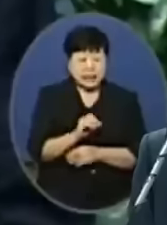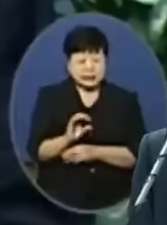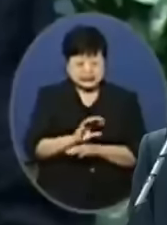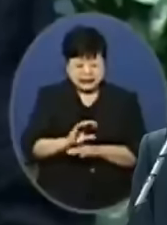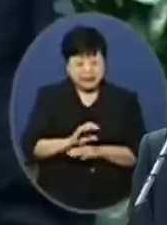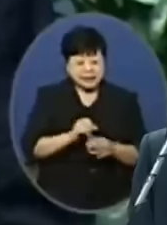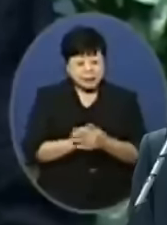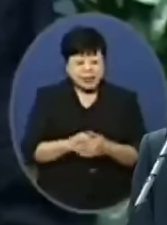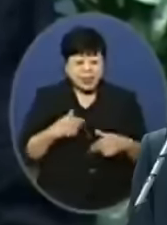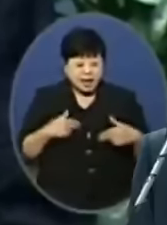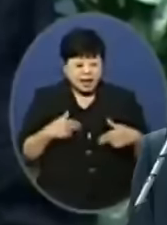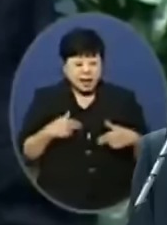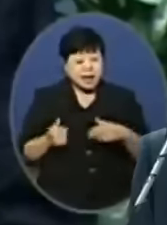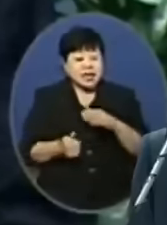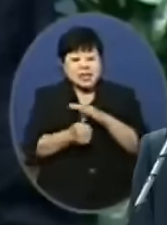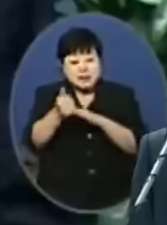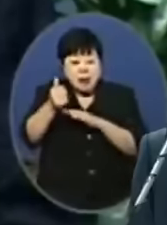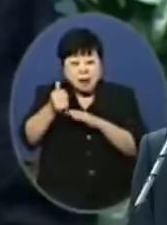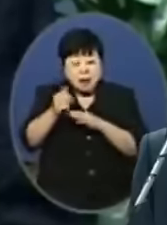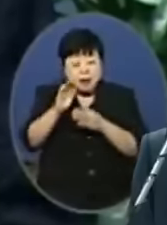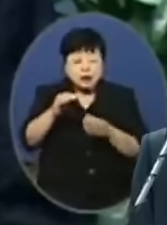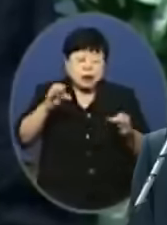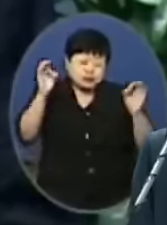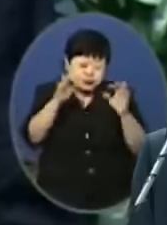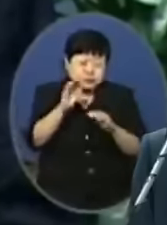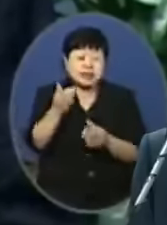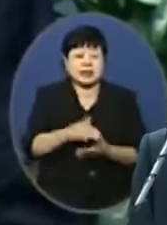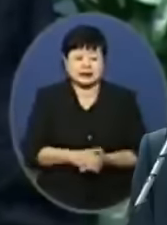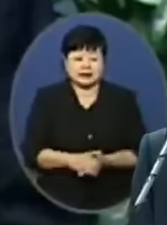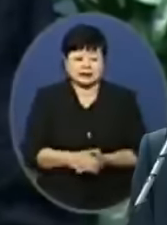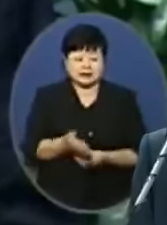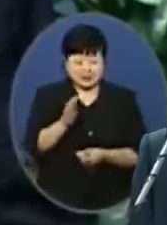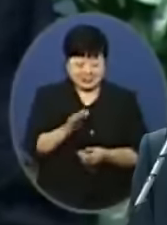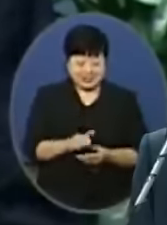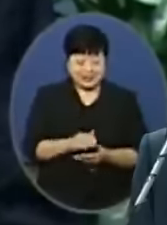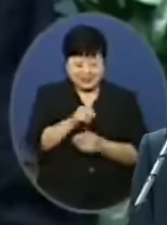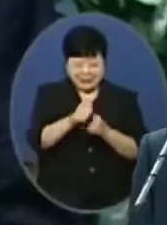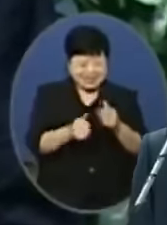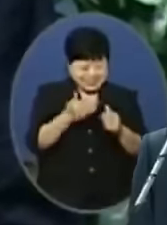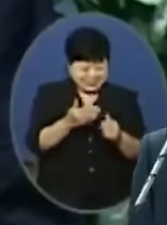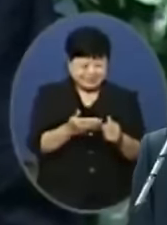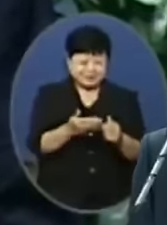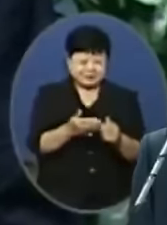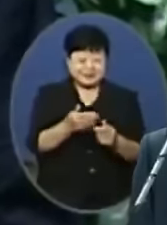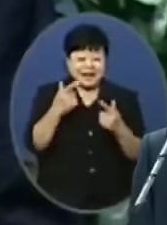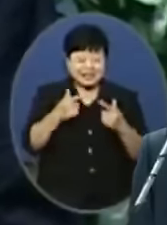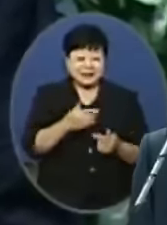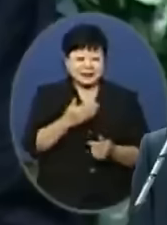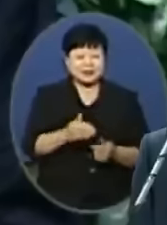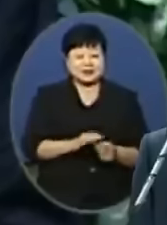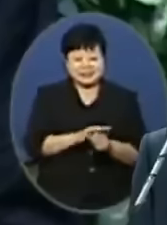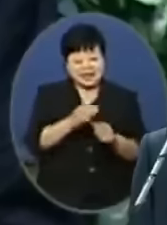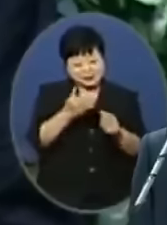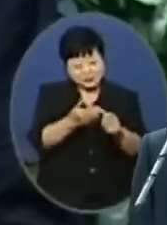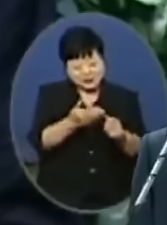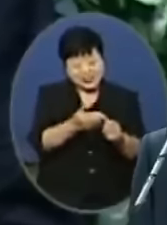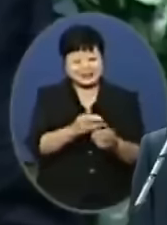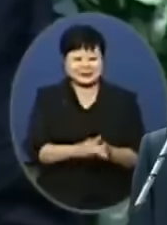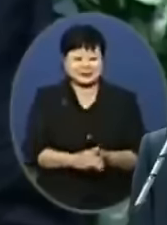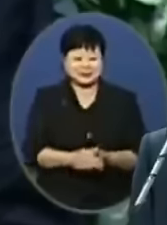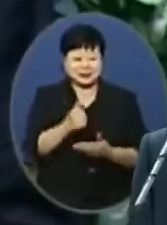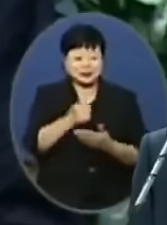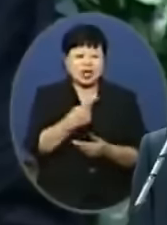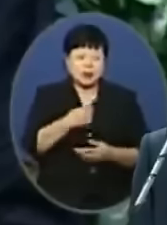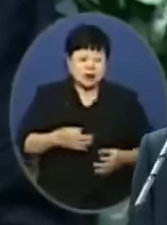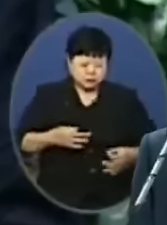희망을 가지면 그것은 얼마 안 가서 다 사라지는 것입니다. 그러나 하나님은 항상 여러분을 사랑하시는 것입니다.